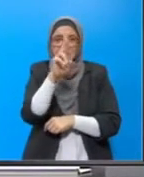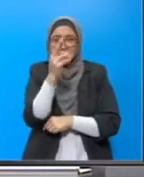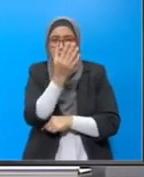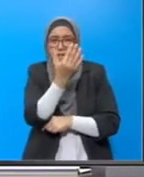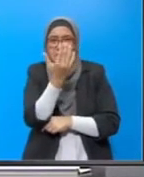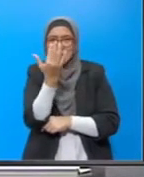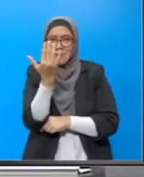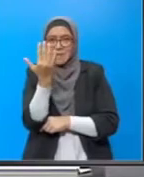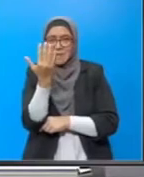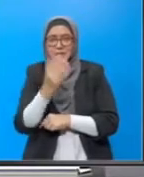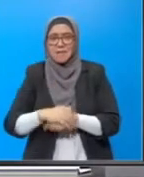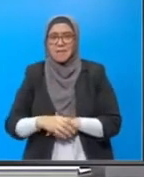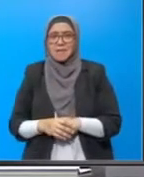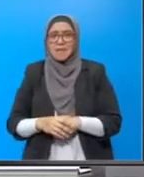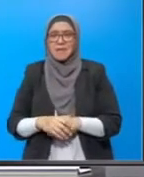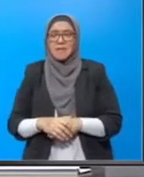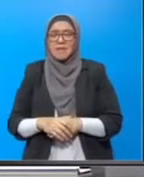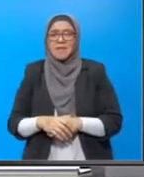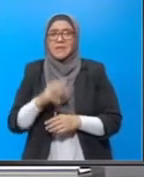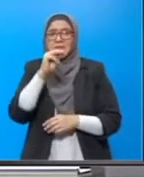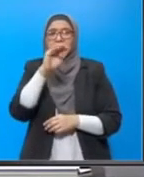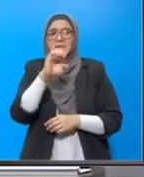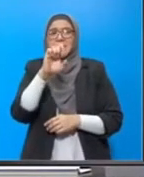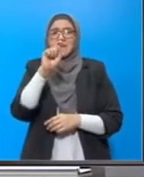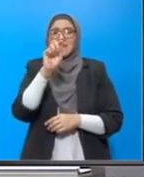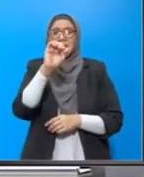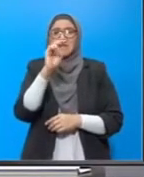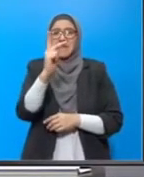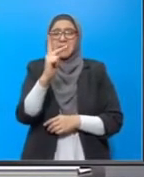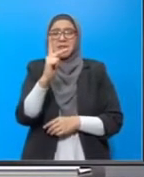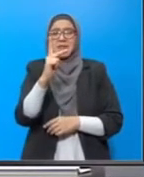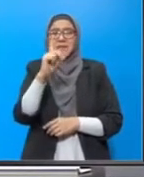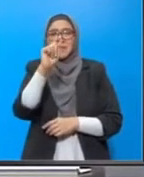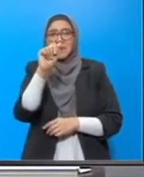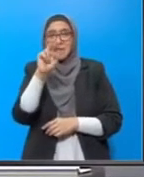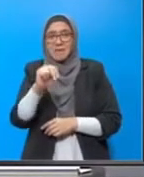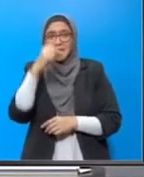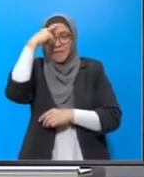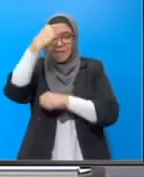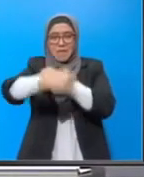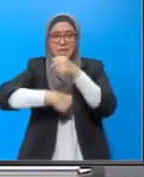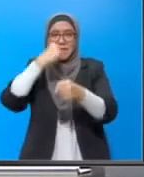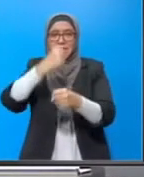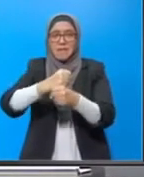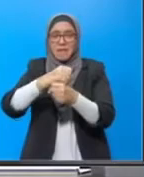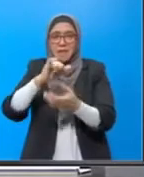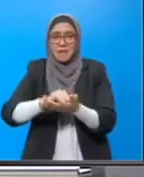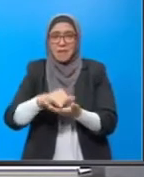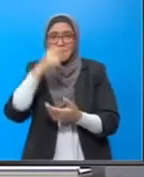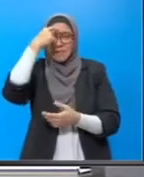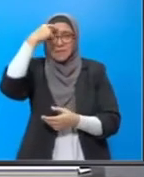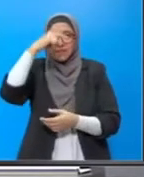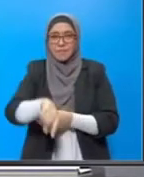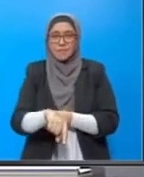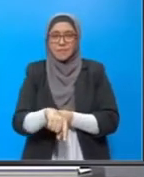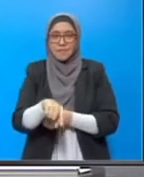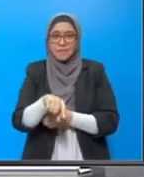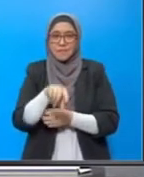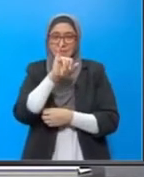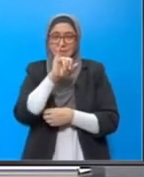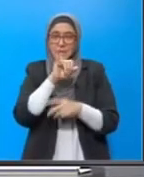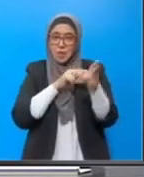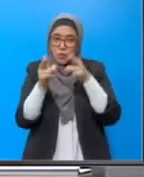aduo 020 Metrik ton pada tahun tersebut intense of day segi insentif